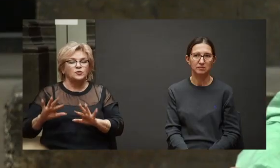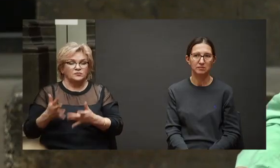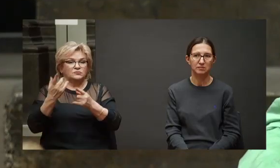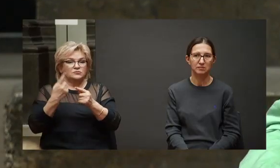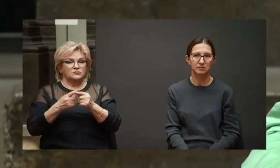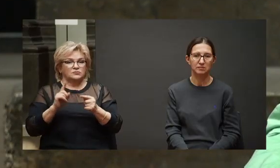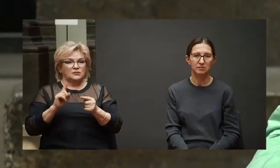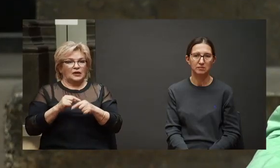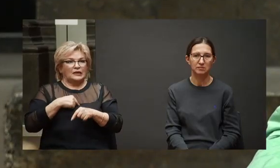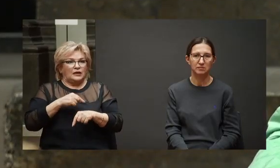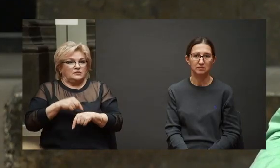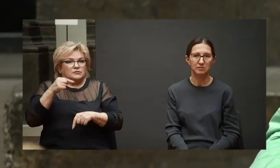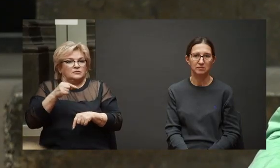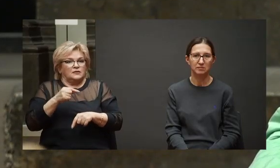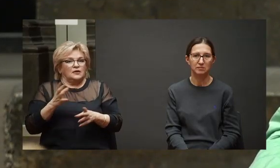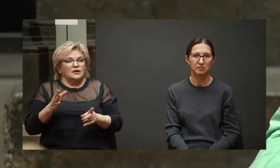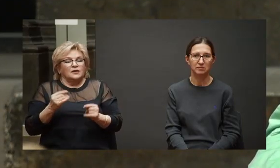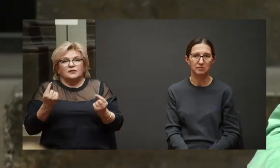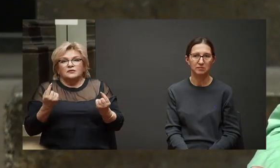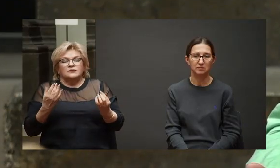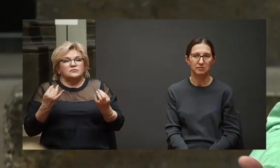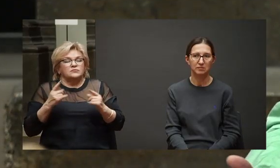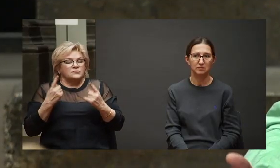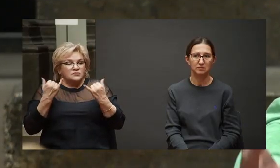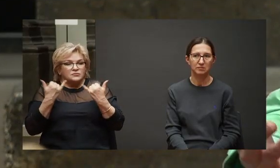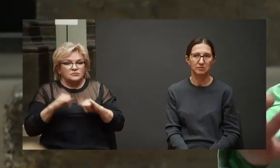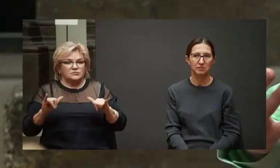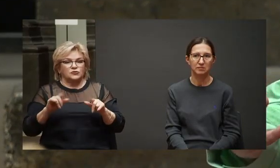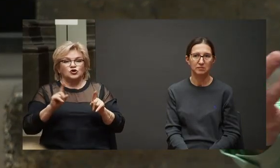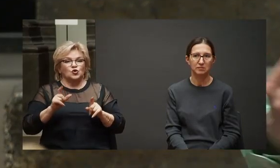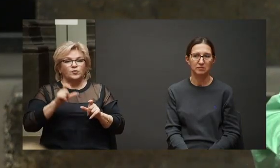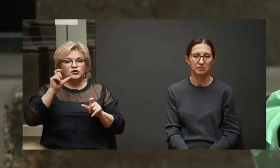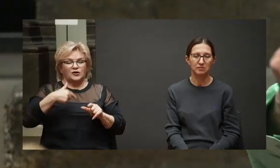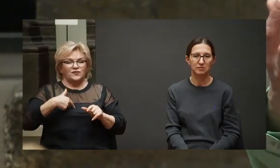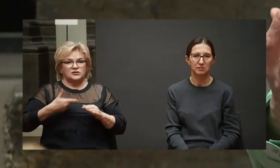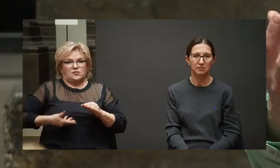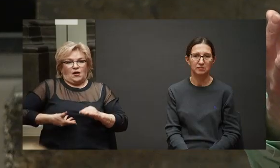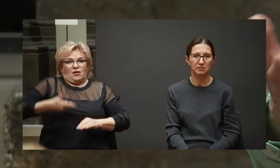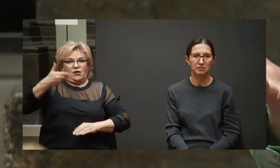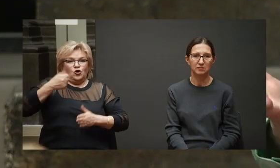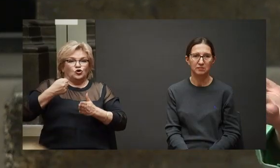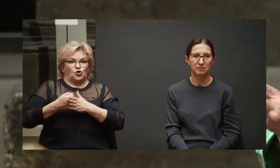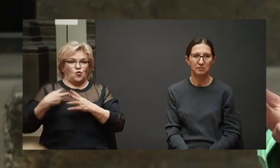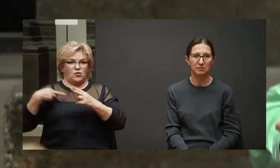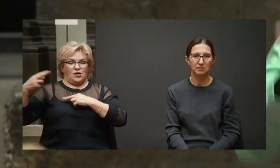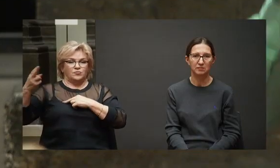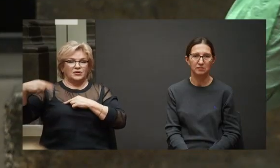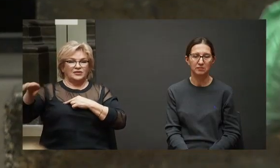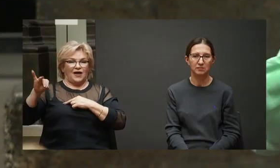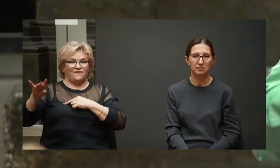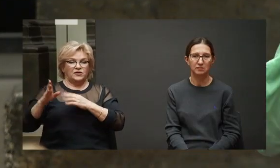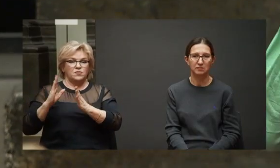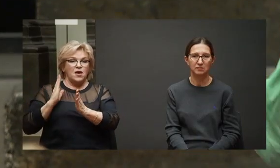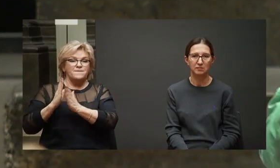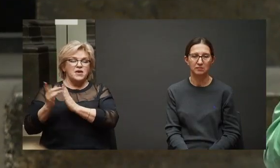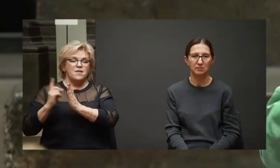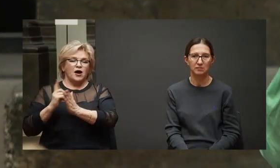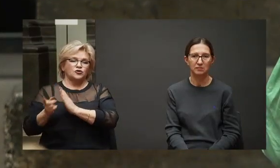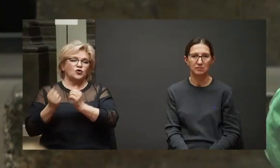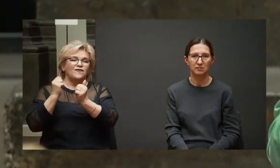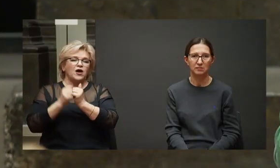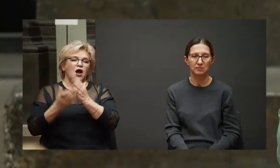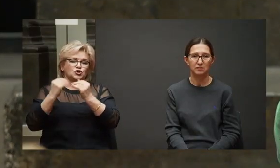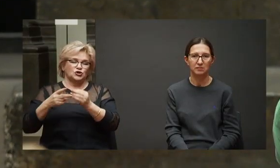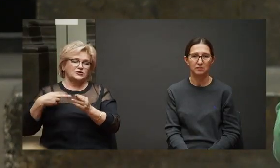эта реакция катарсиса, чтобы человек возвысил себя до Давида, мимо которого он каждый день